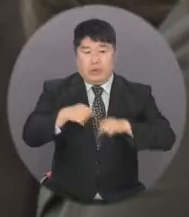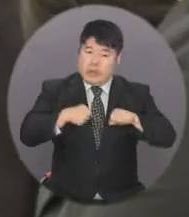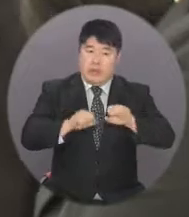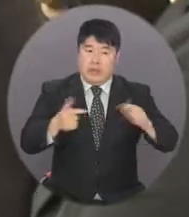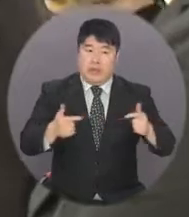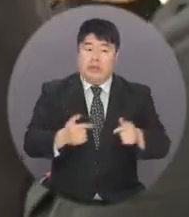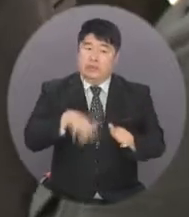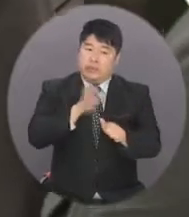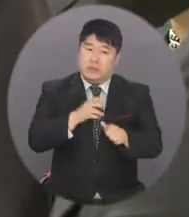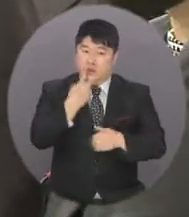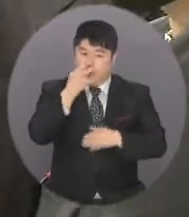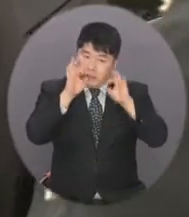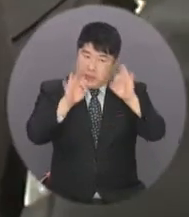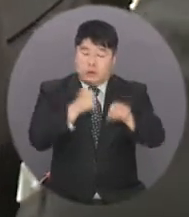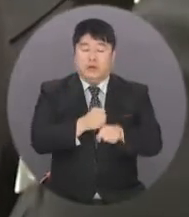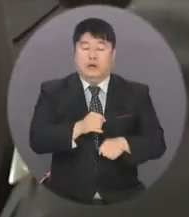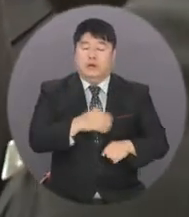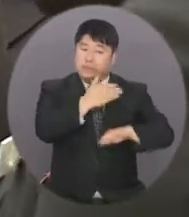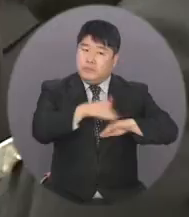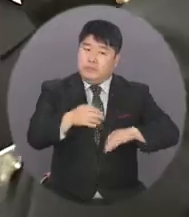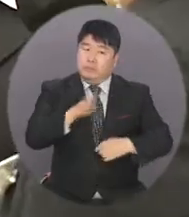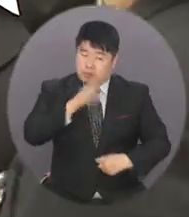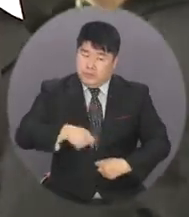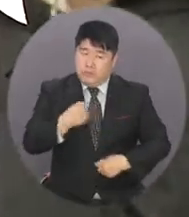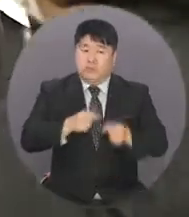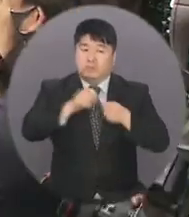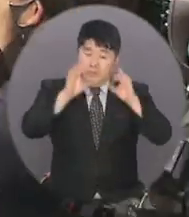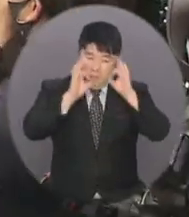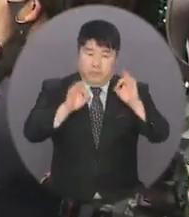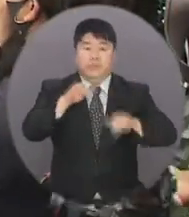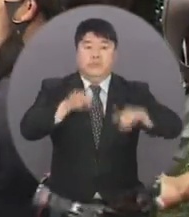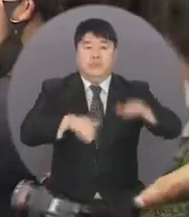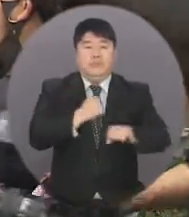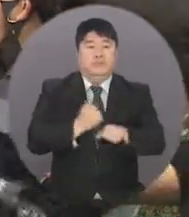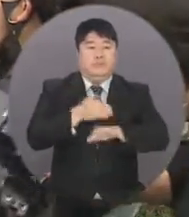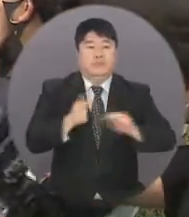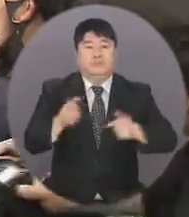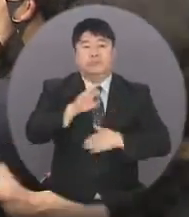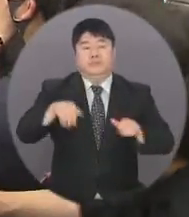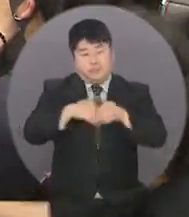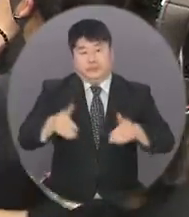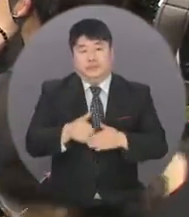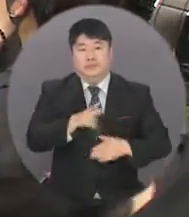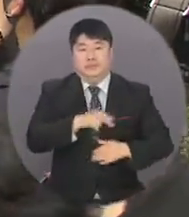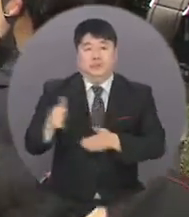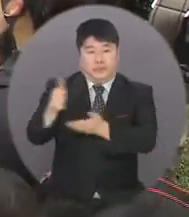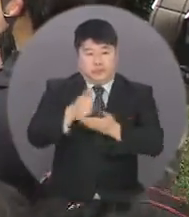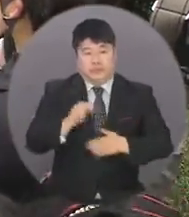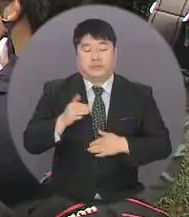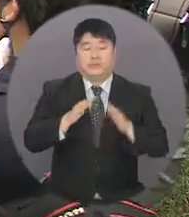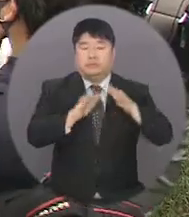엄연합니다. 전략인지 진심인지는 길게 보고 판단해도 늦지 않겠지만 야당 의원들이 추모제에 초청되고